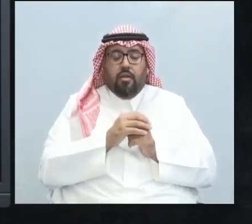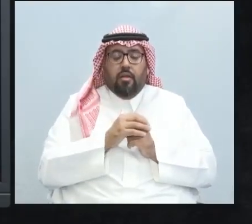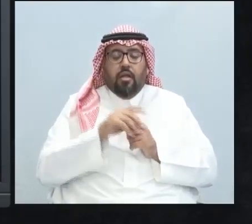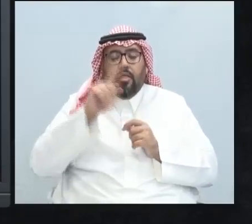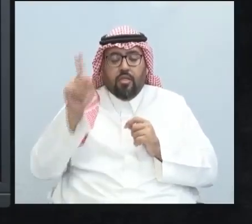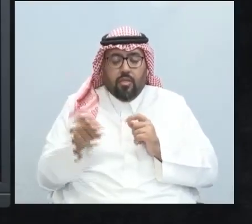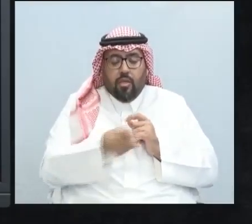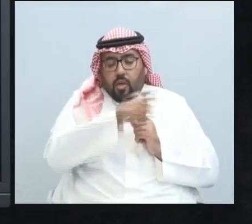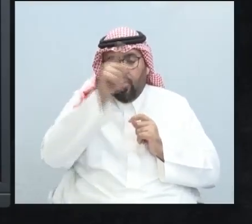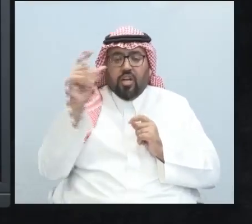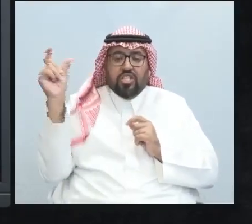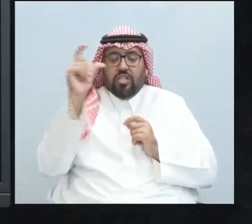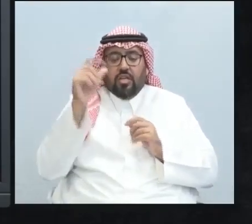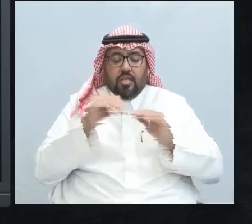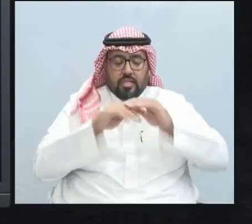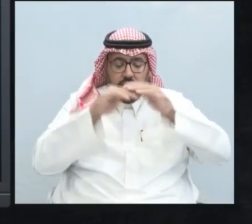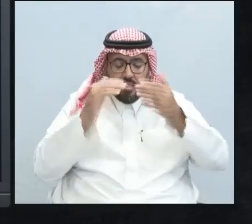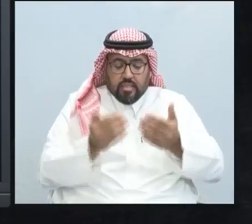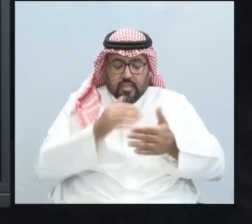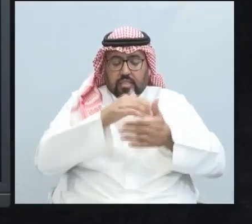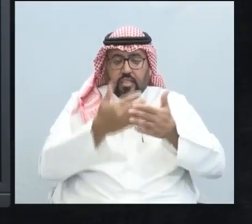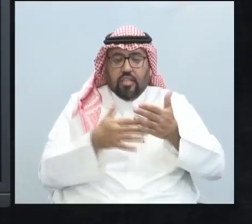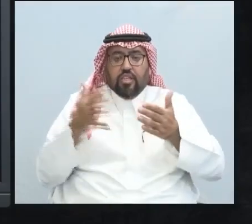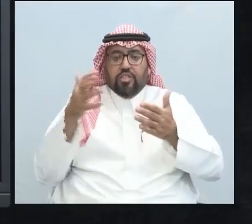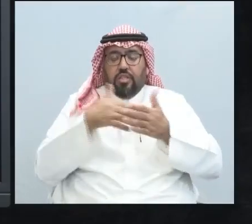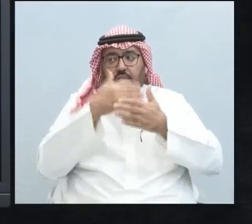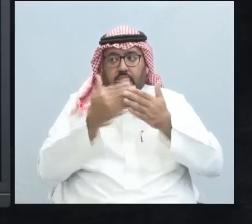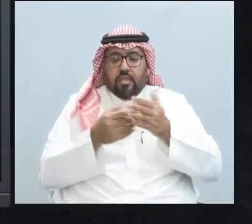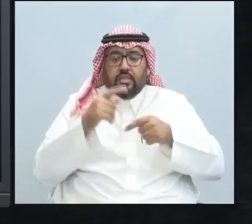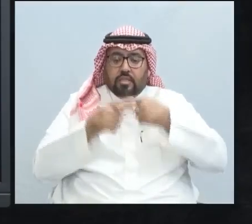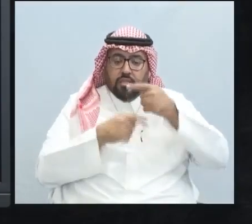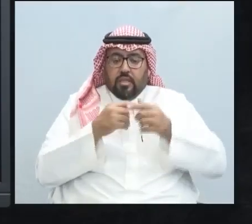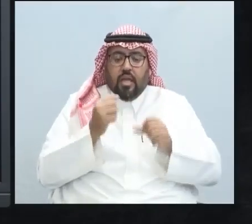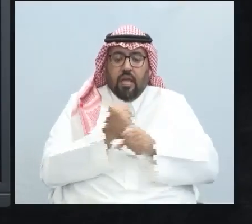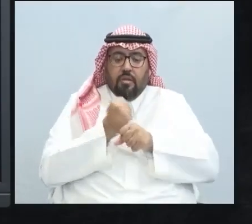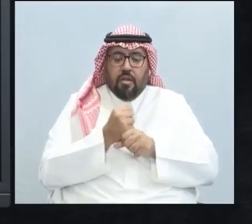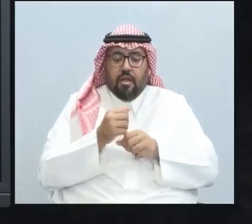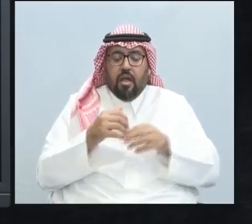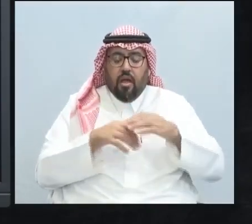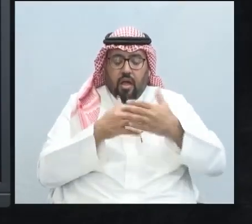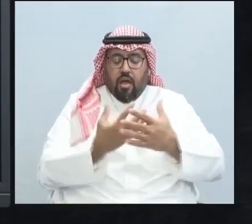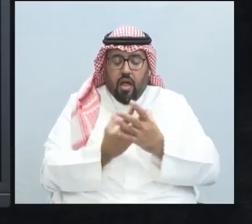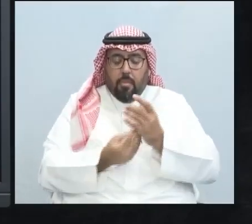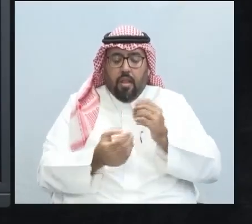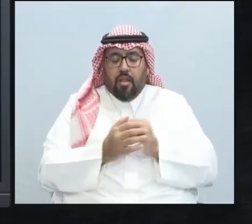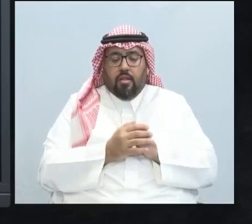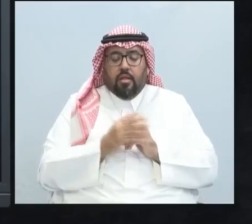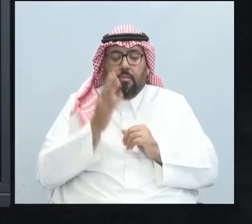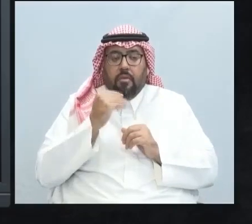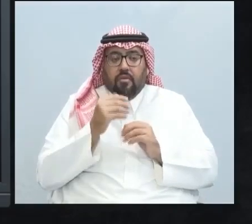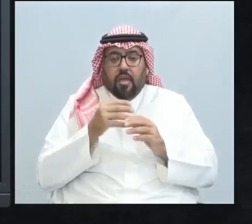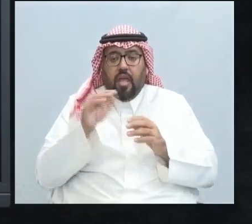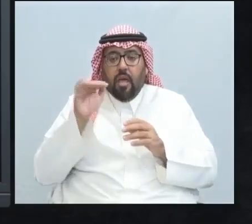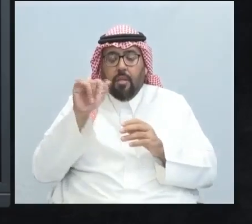دوره شهريه يتم تبطين هذا الرحم لماذا استعداد لو كان هنالك عمليه حمل ولكن عندما لا يكون هنالك